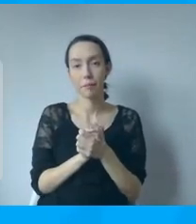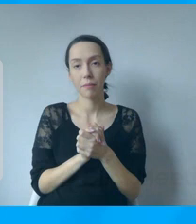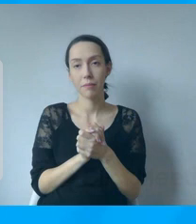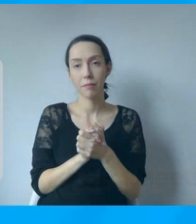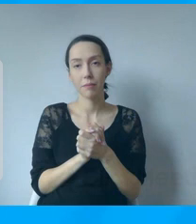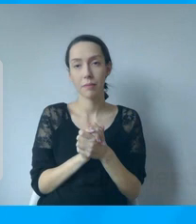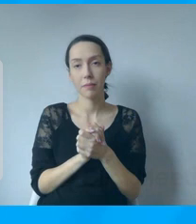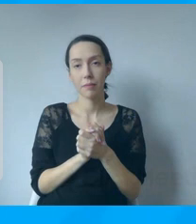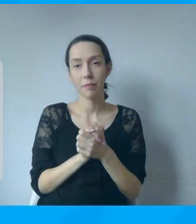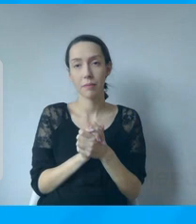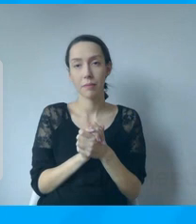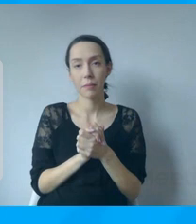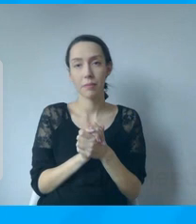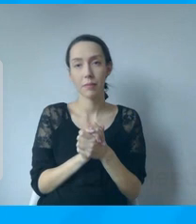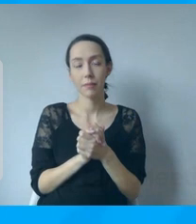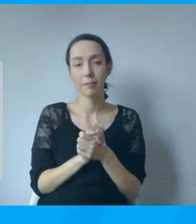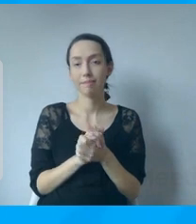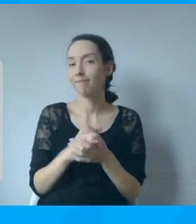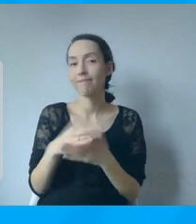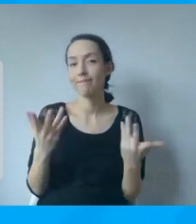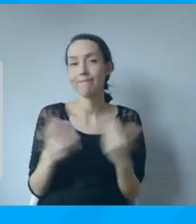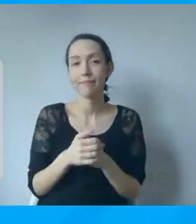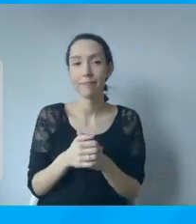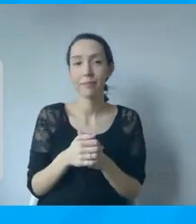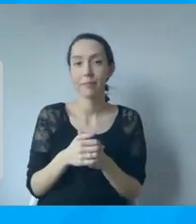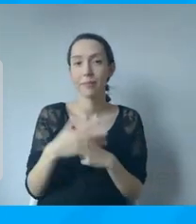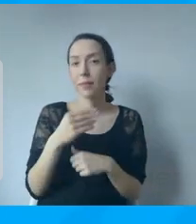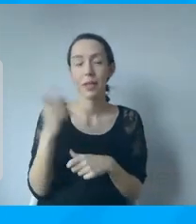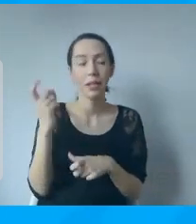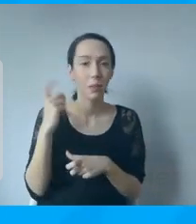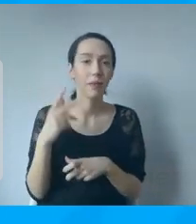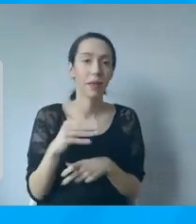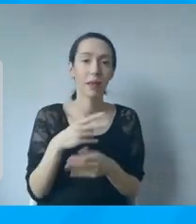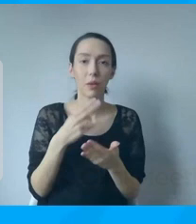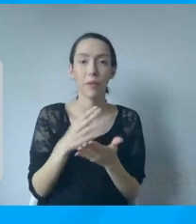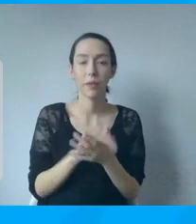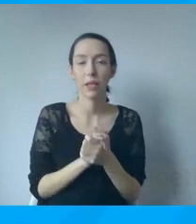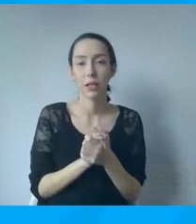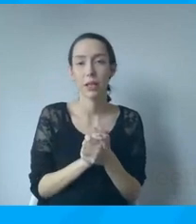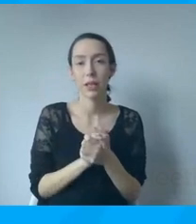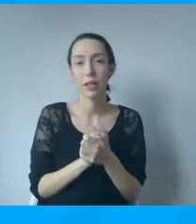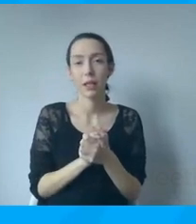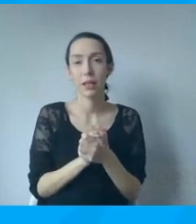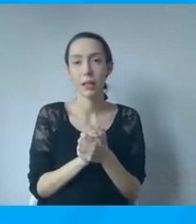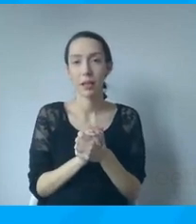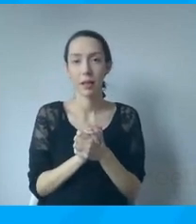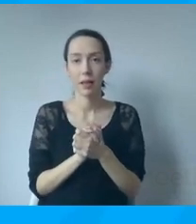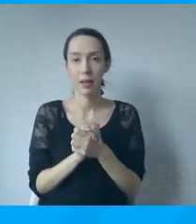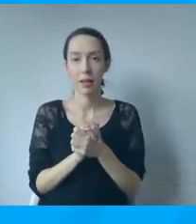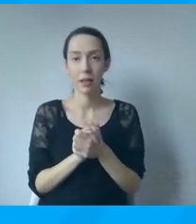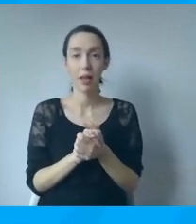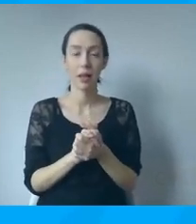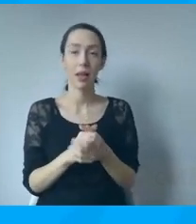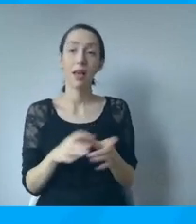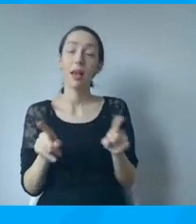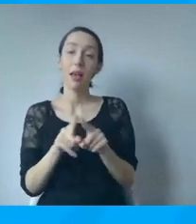to tutaj akurat no, nie jestem w stanie niestety nic z tym zrobić, bo to jest po stronie organizatorów. Natomiast tak jak mówię, można